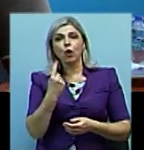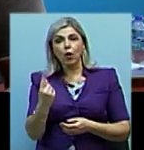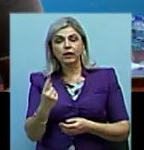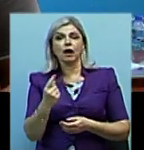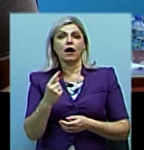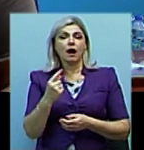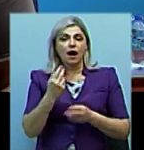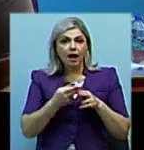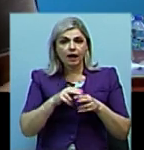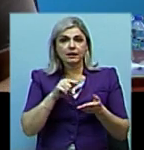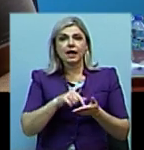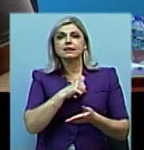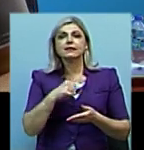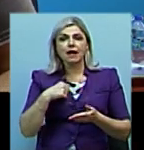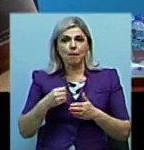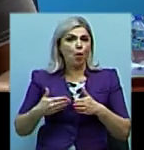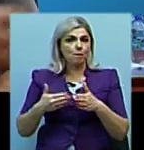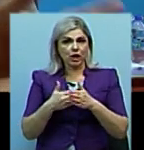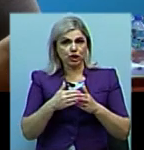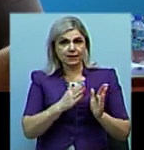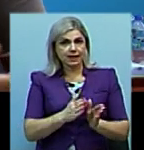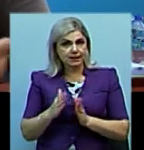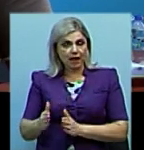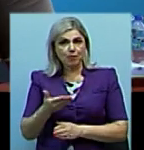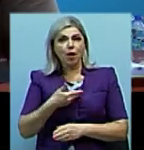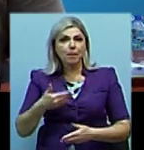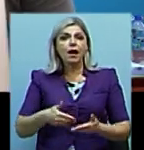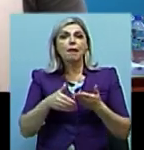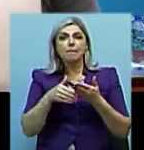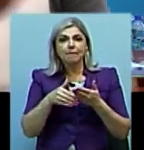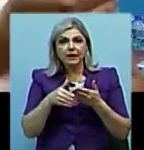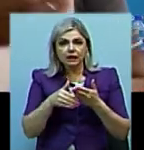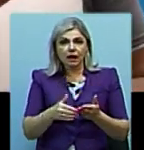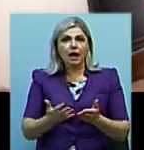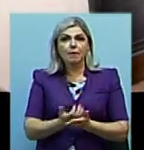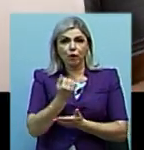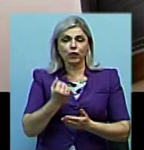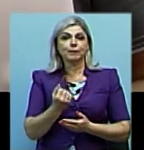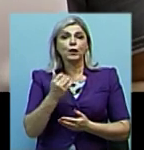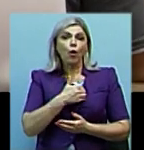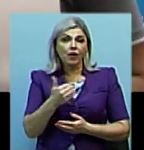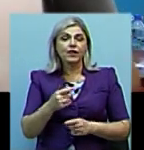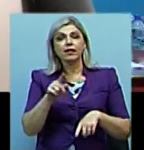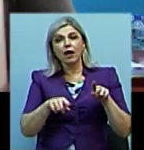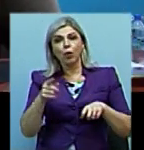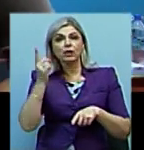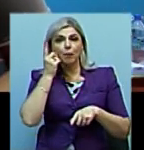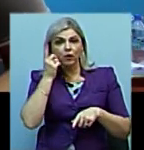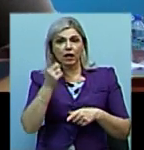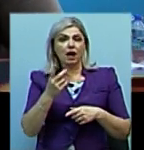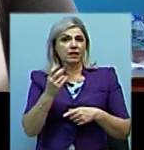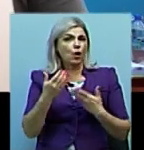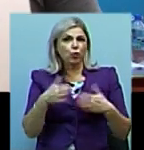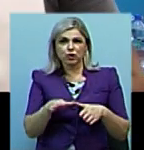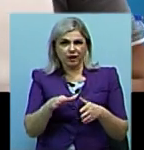iOS він сам обмежує систему. Тобто ми підтримуємо теперішню і одну дом. Хоча деякі телефони на ньому вже й не